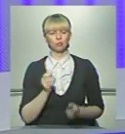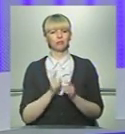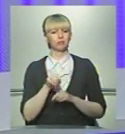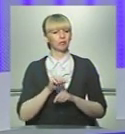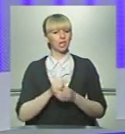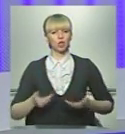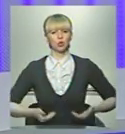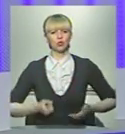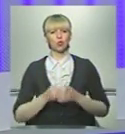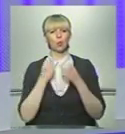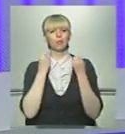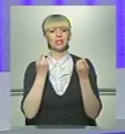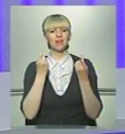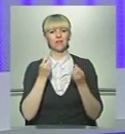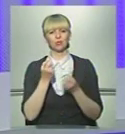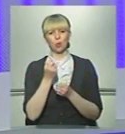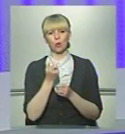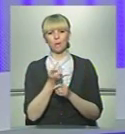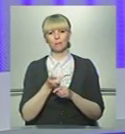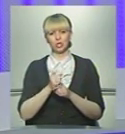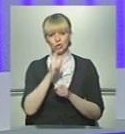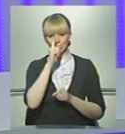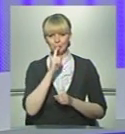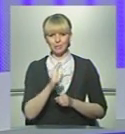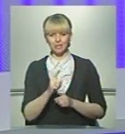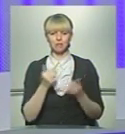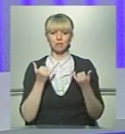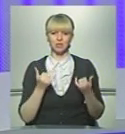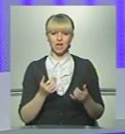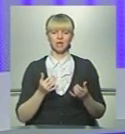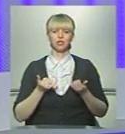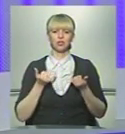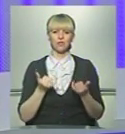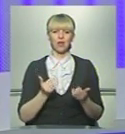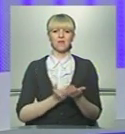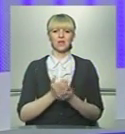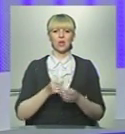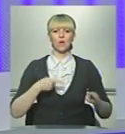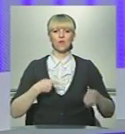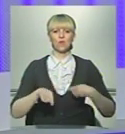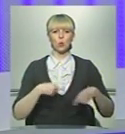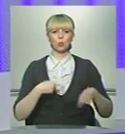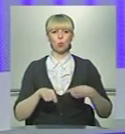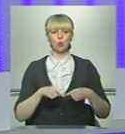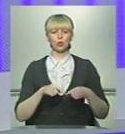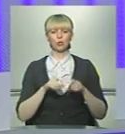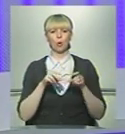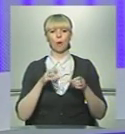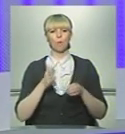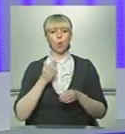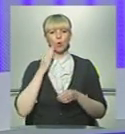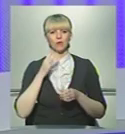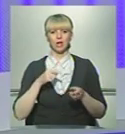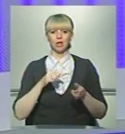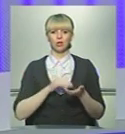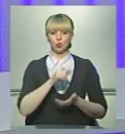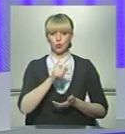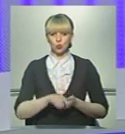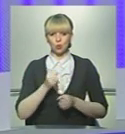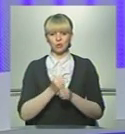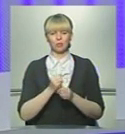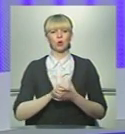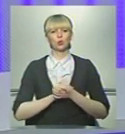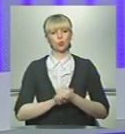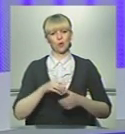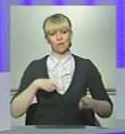не дожив до ювілею трохи більше місяця. Нині його честь ветерани футбольного клубу «Буковина» та журналісти влаштували